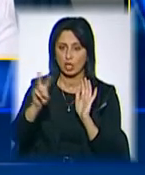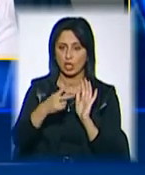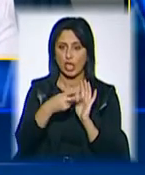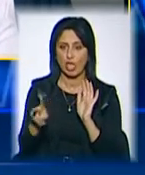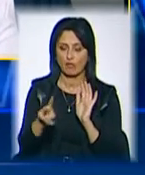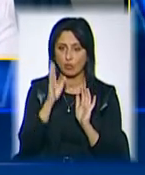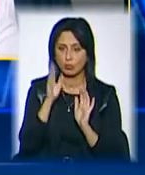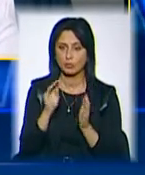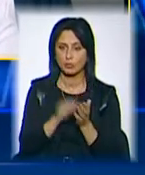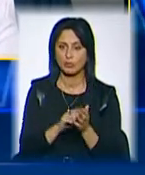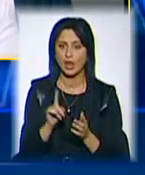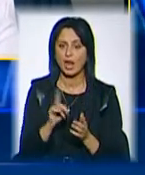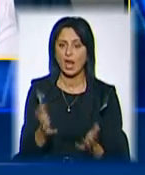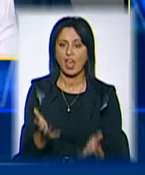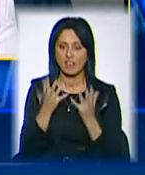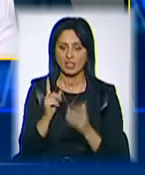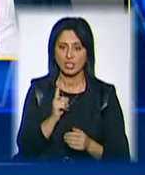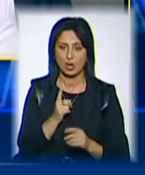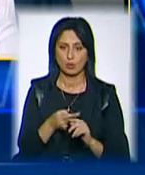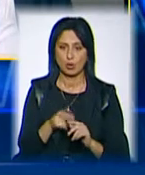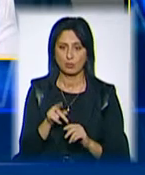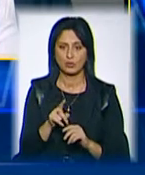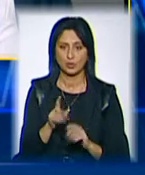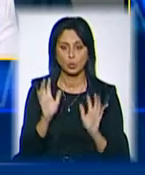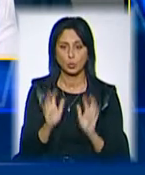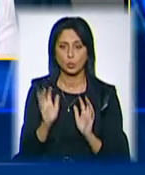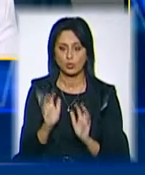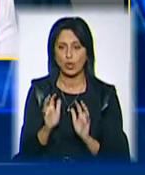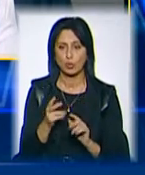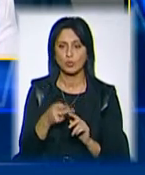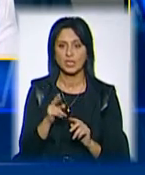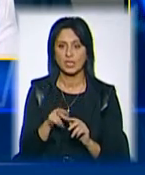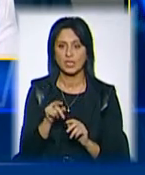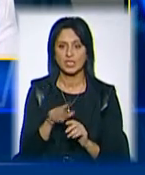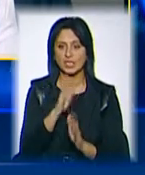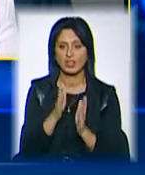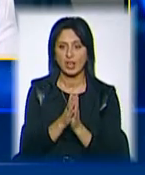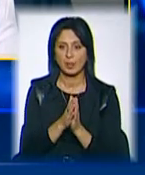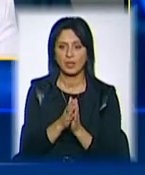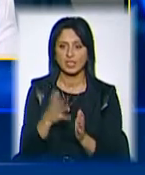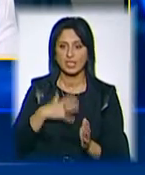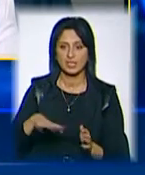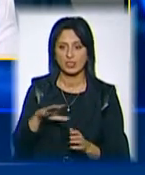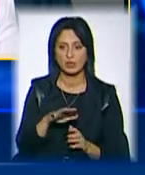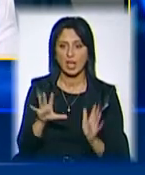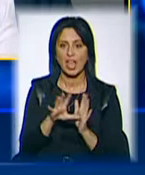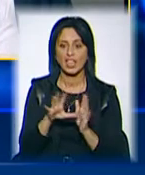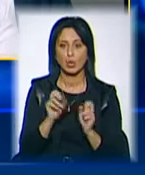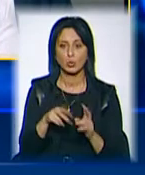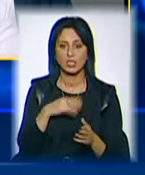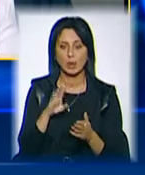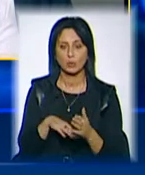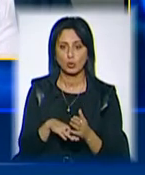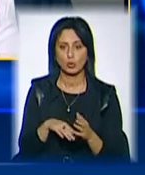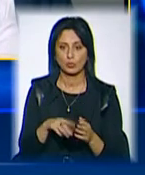უნდა ჩაიდოს. რა ეფექტს ელოდებით ამის შედეგად? რამდენად უზრუნველყოფს ეს ყველაფერი ქვეყნის როგორც ენერგეტიკული